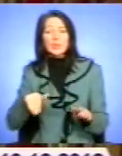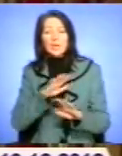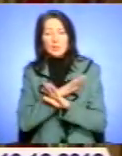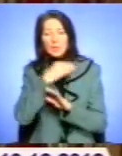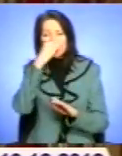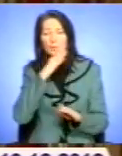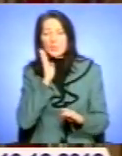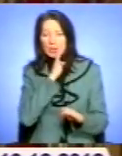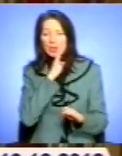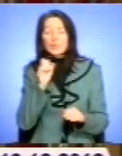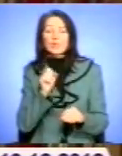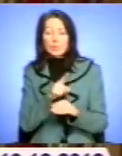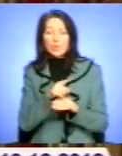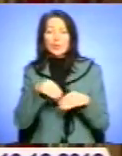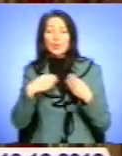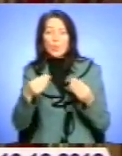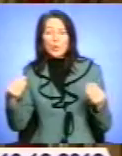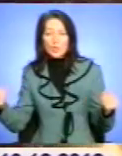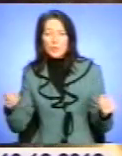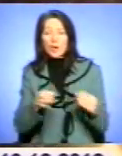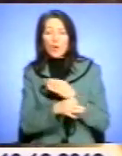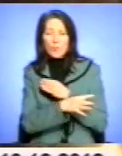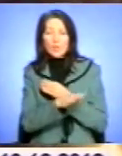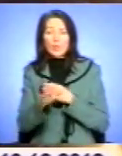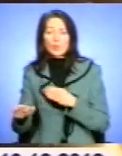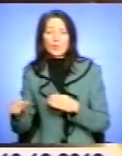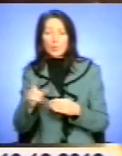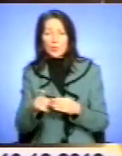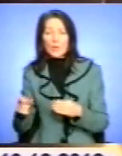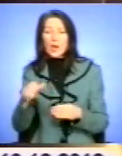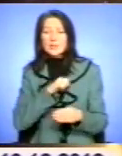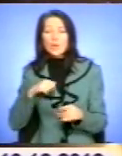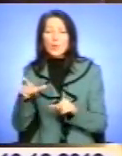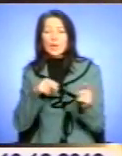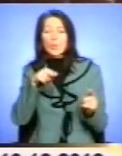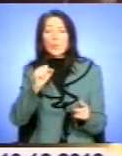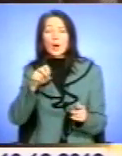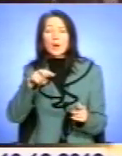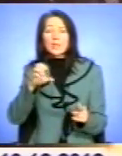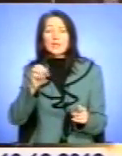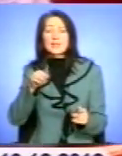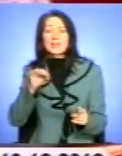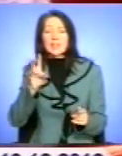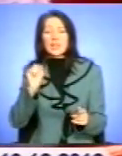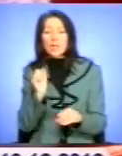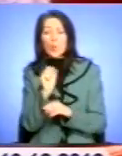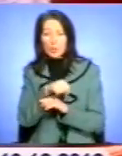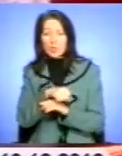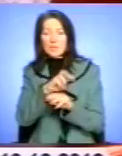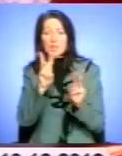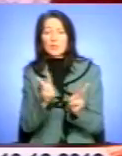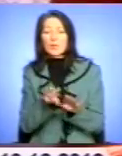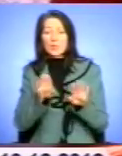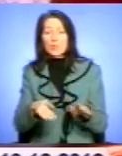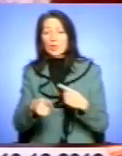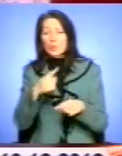людям, а сам вирушив до Палестини поклонитися святим місцям. А після подорожі повернувся в місто Патар прийняти сан